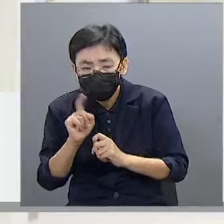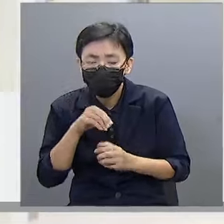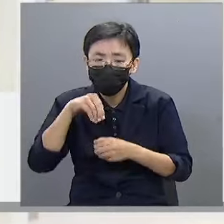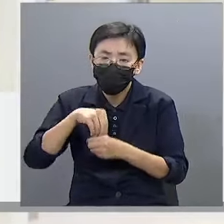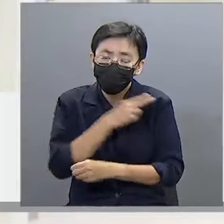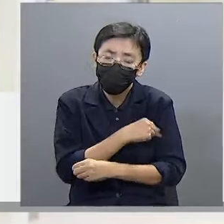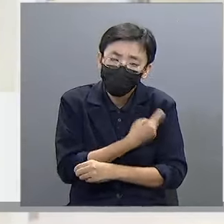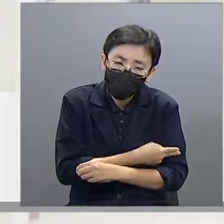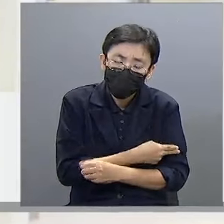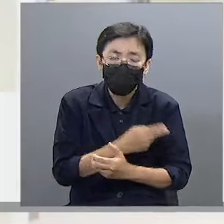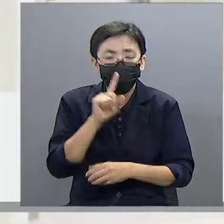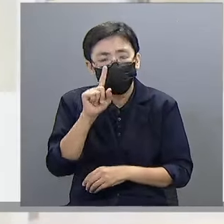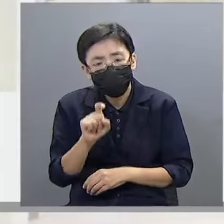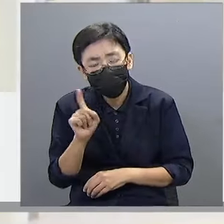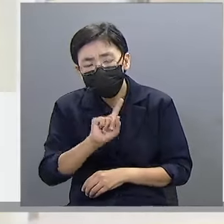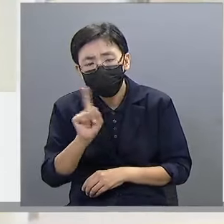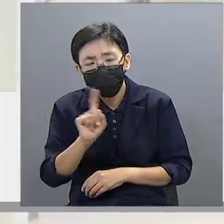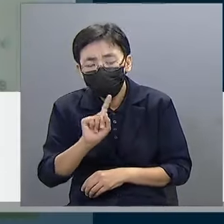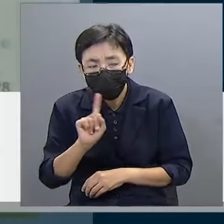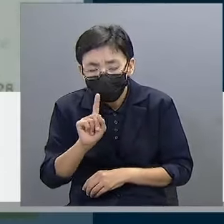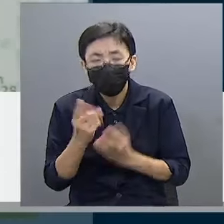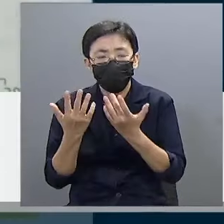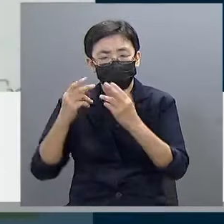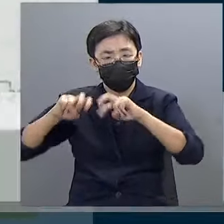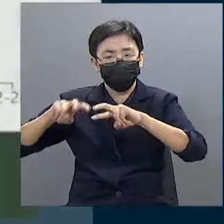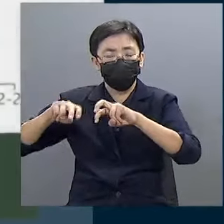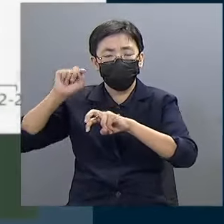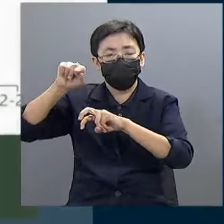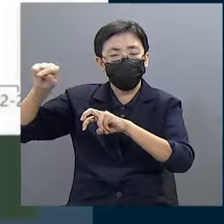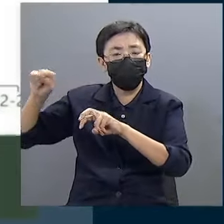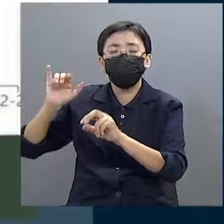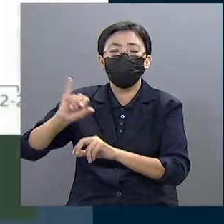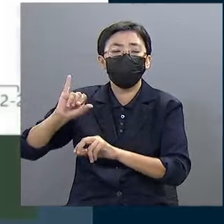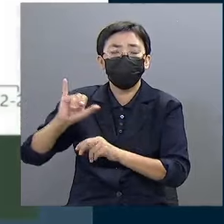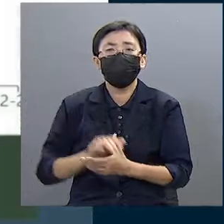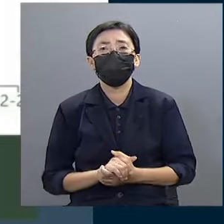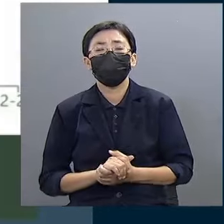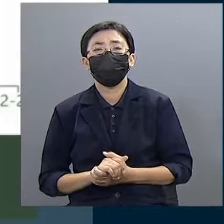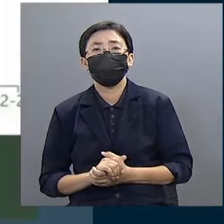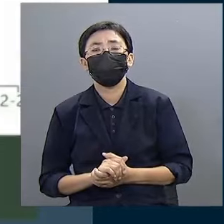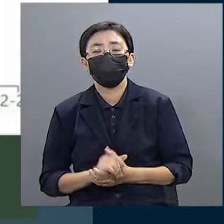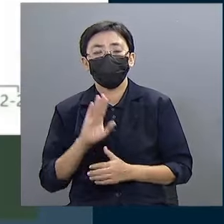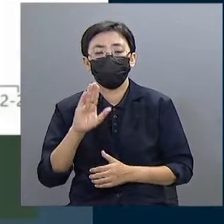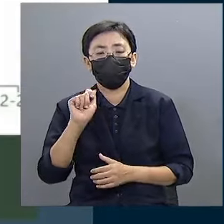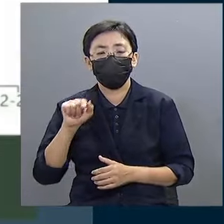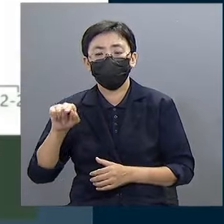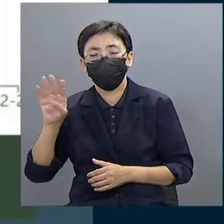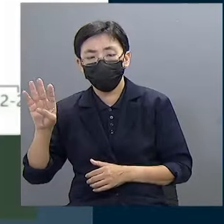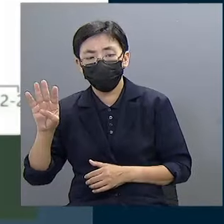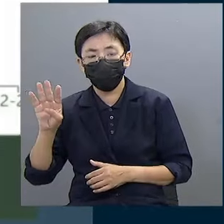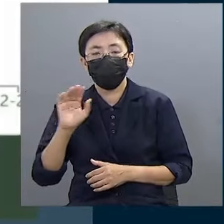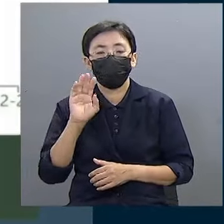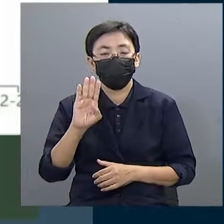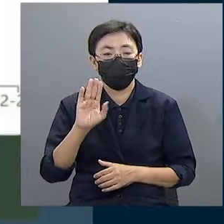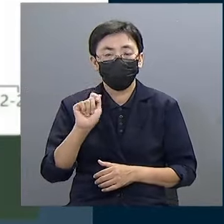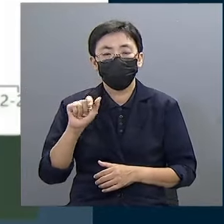การเสียชีวิตนั้นแตกต่างกันหรือไม่ค่ะสำหรับสัดส่วนการระบาดของ BAจุด 4จุดห้าในแต่ละประเทศแตกต่างกัน